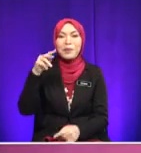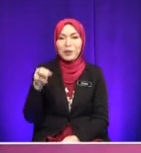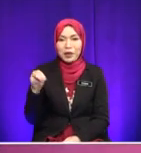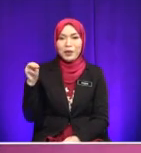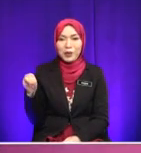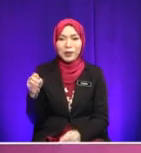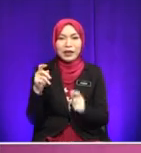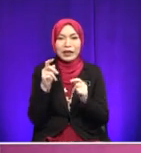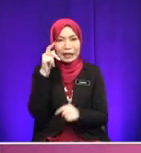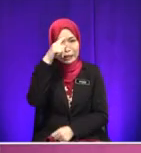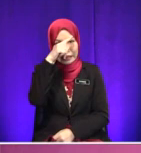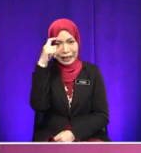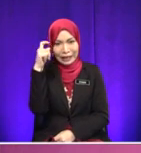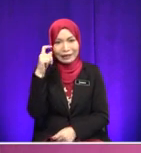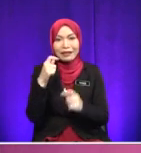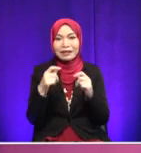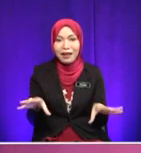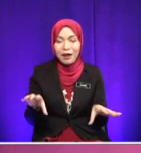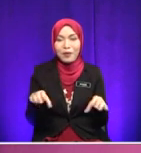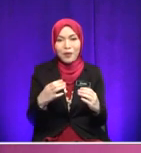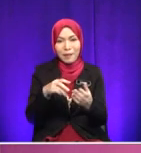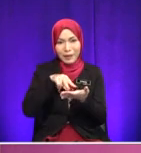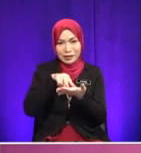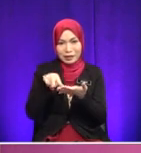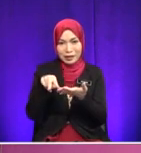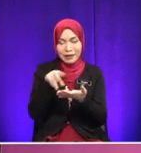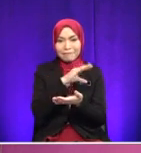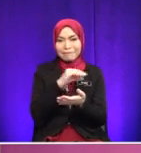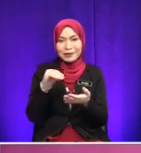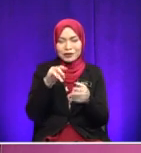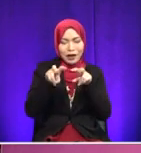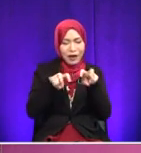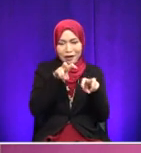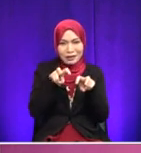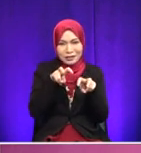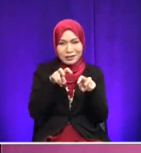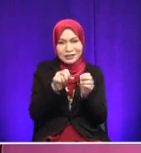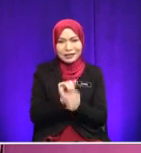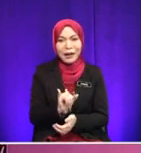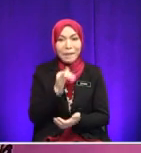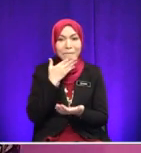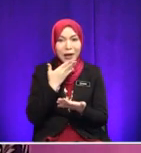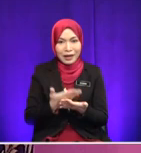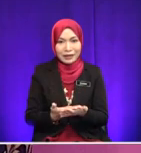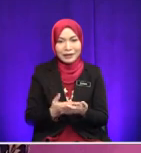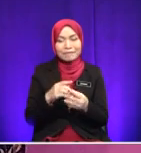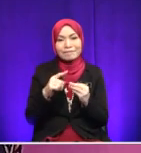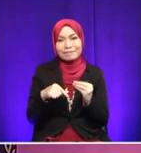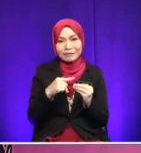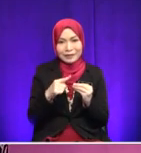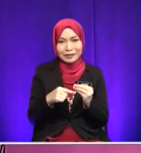pembacaan, membuat pembacaan dan juga analisis. Ini cerita pasal sosial ke, ekonomi ke